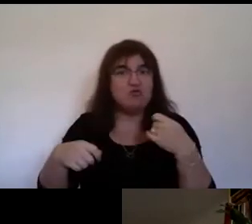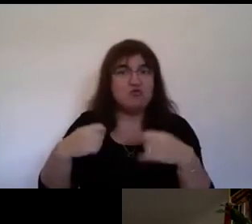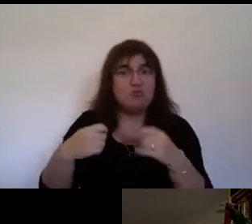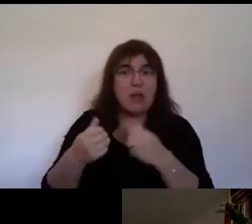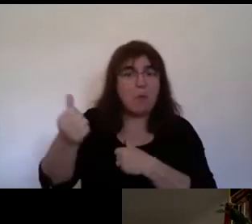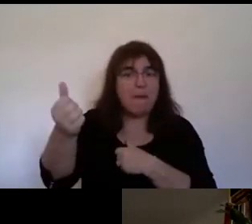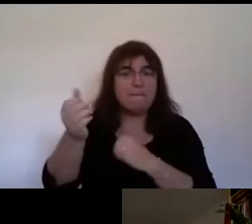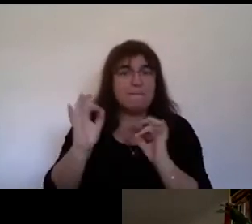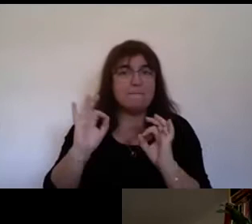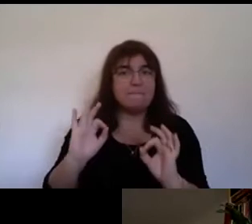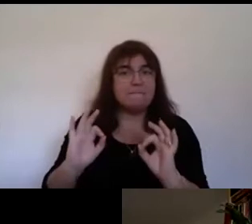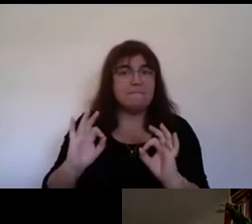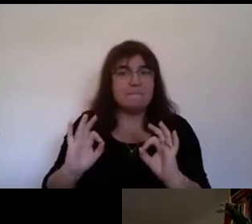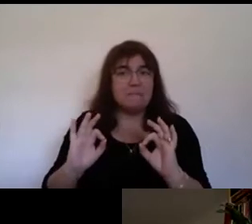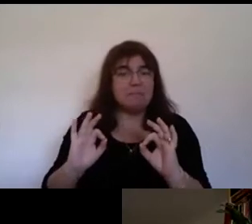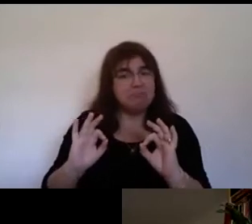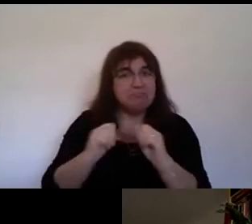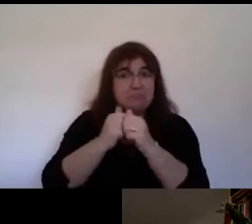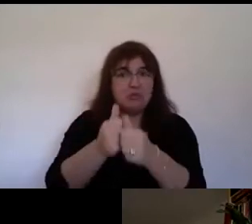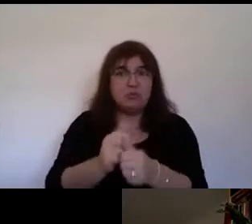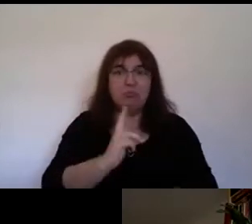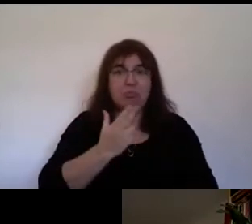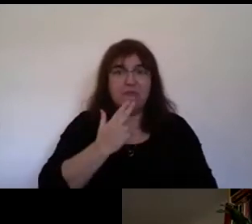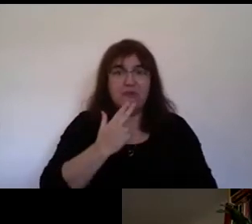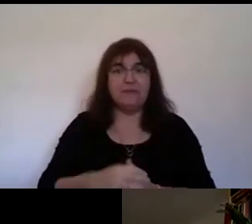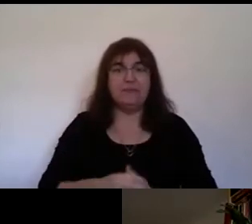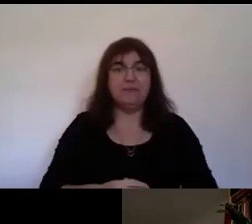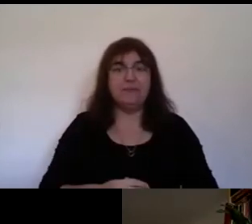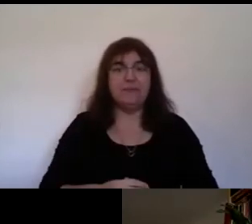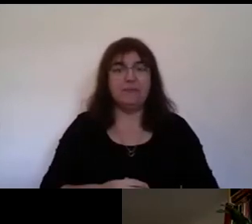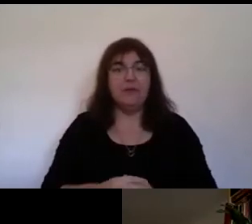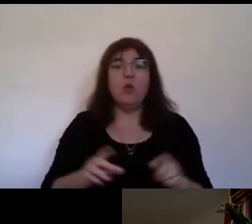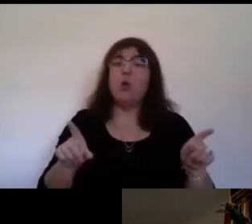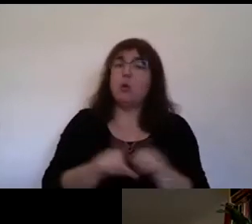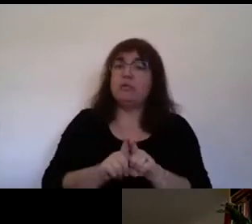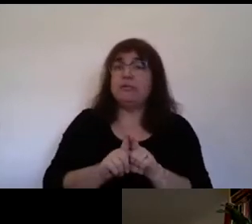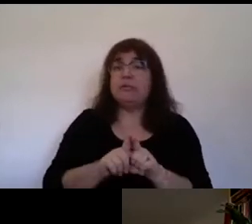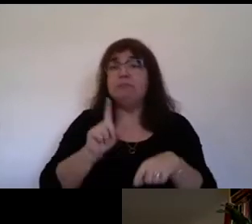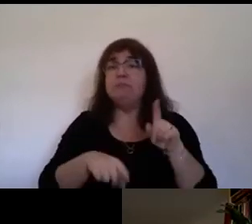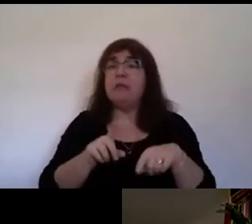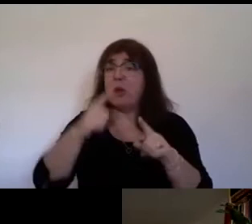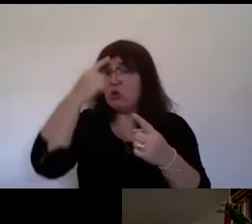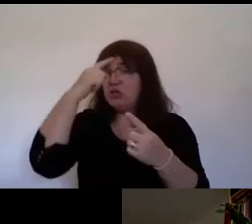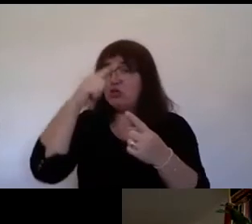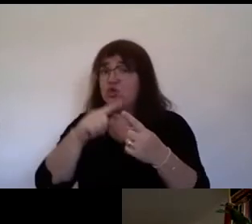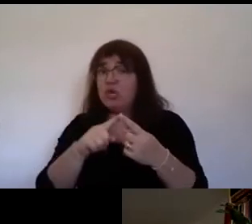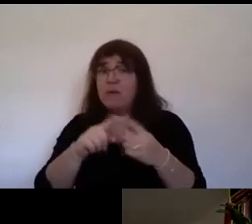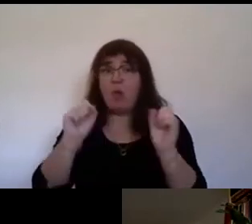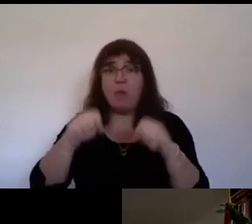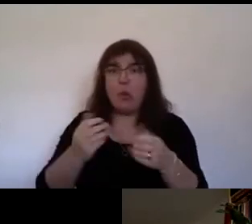fonction de la médiation. Aussi, selon les sujets abordés, on peut continuellement